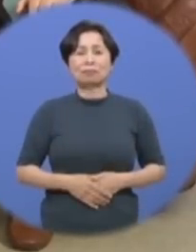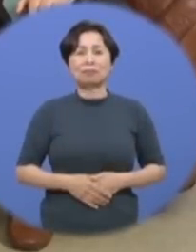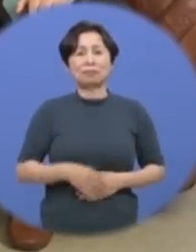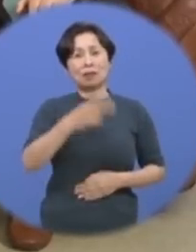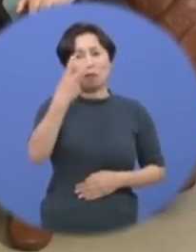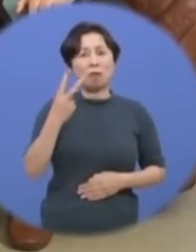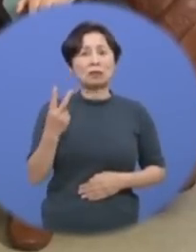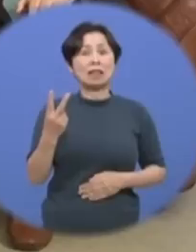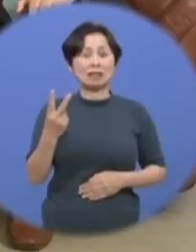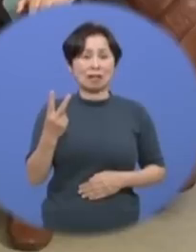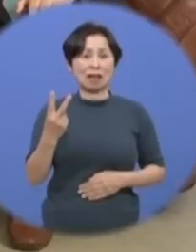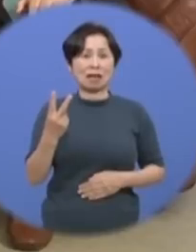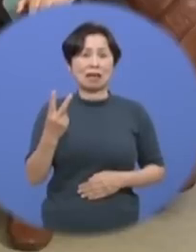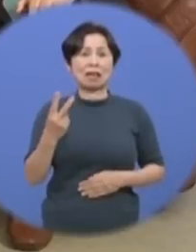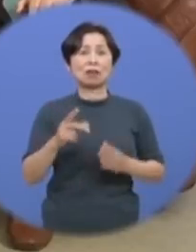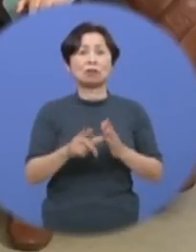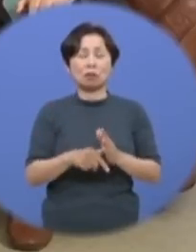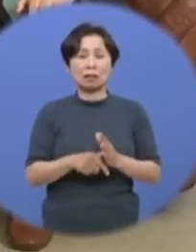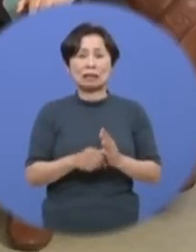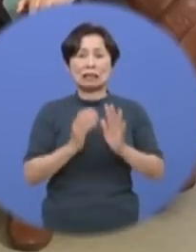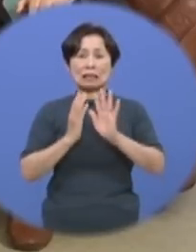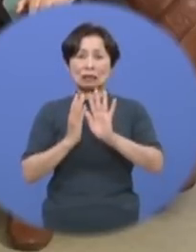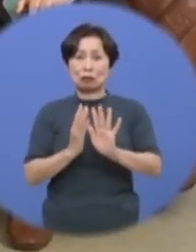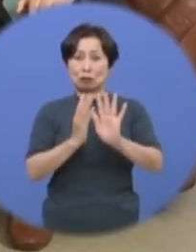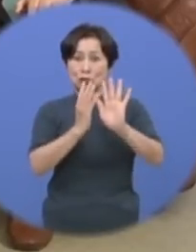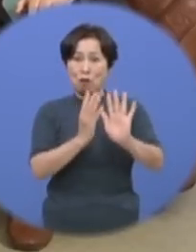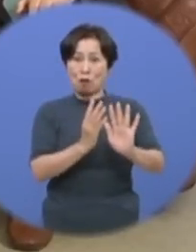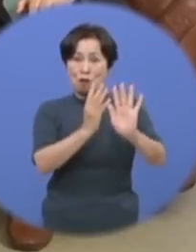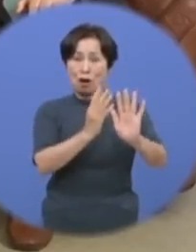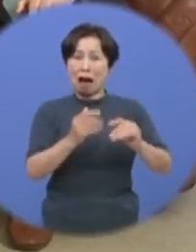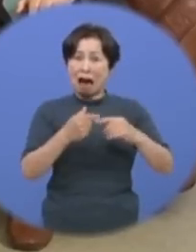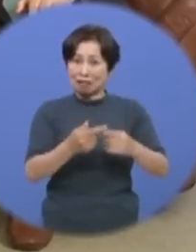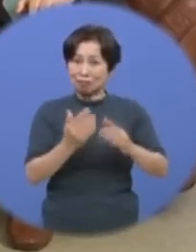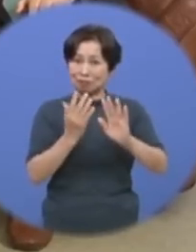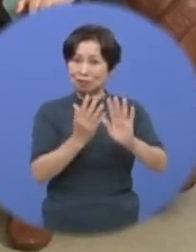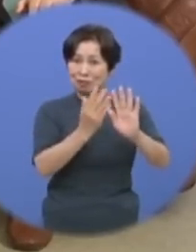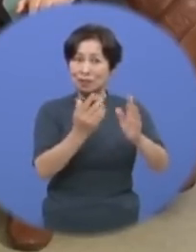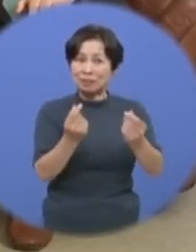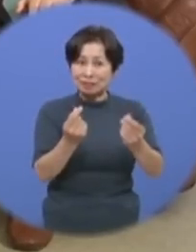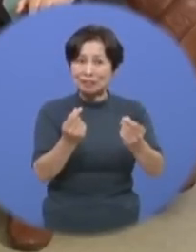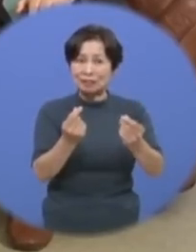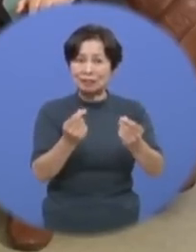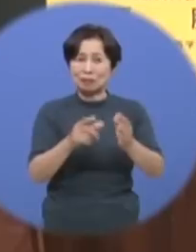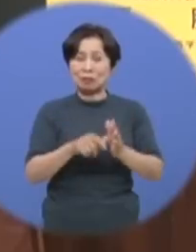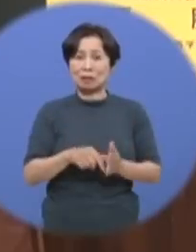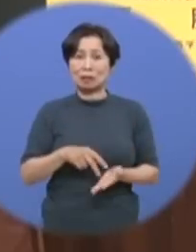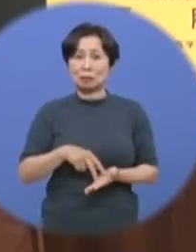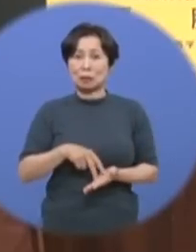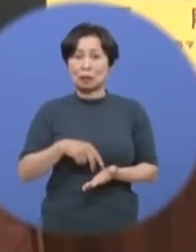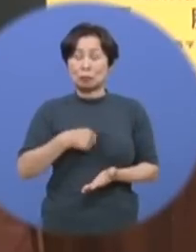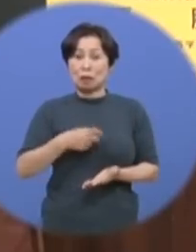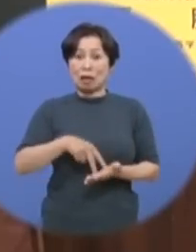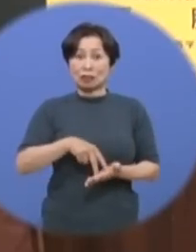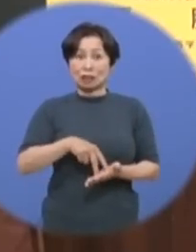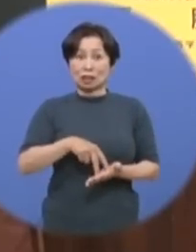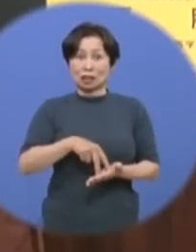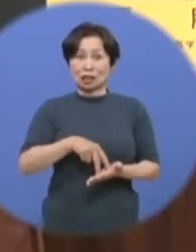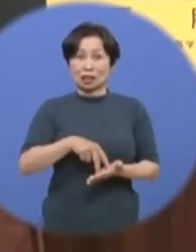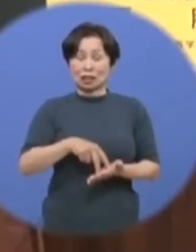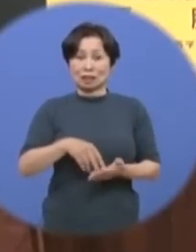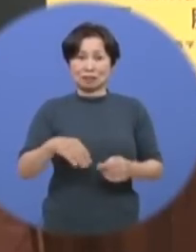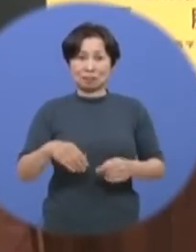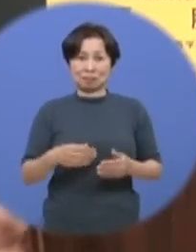大きな甲子園で入場行進がありますよねあの時にやっぱりこう足がガタガタ震えたんですね